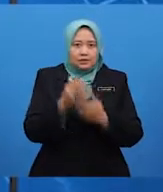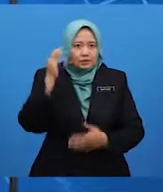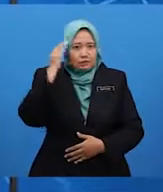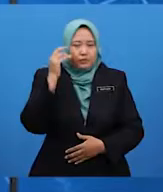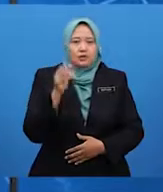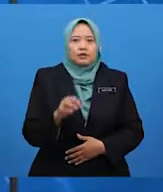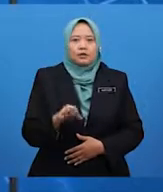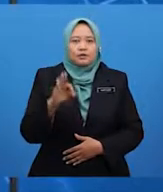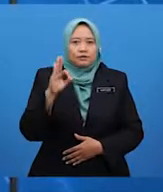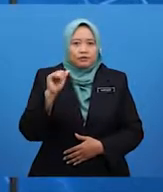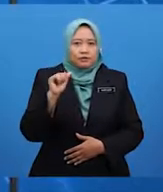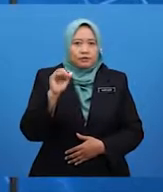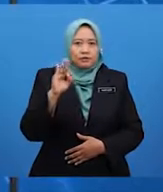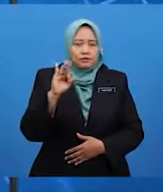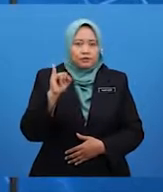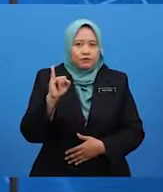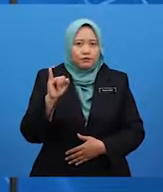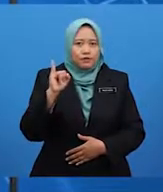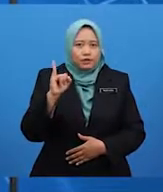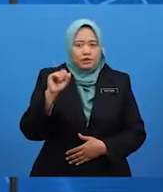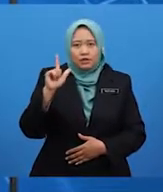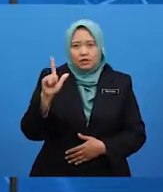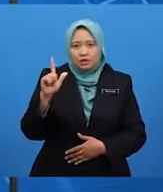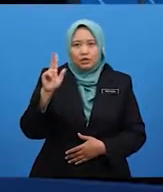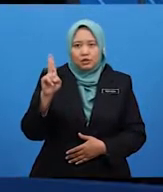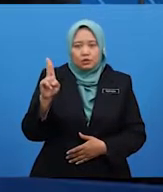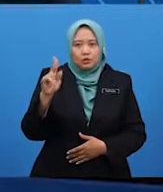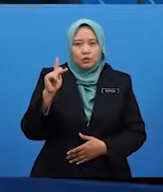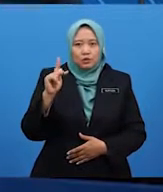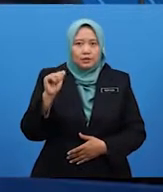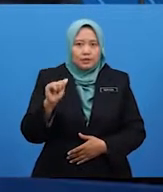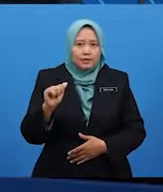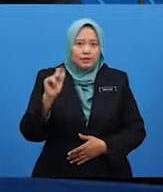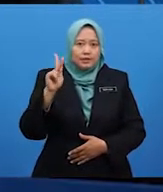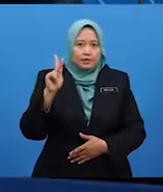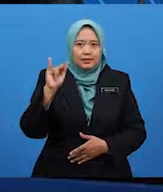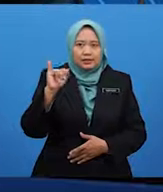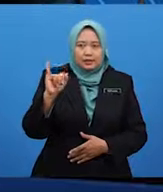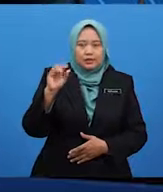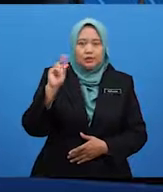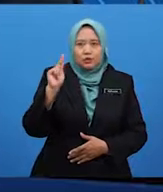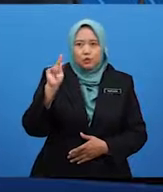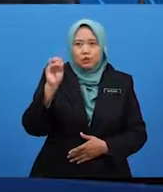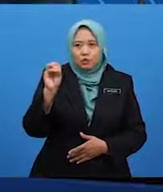fa, fi, ilu, ka, ge, ko, intek. Saya ulang.